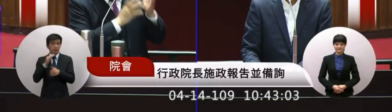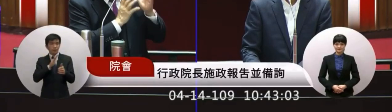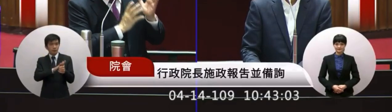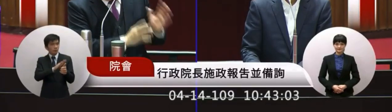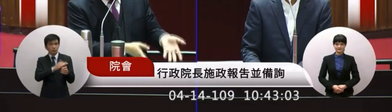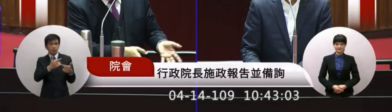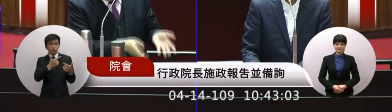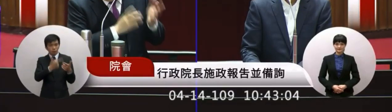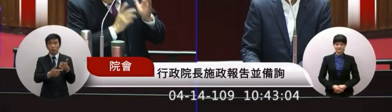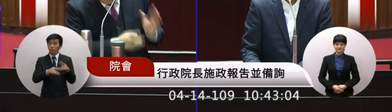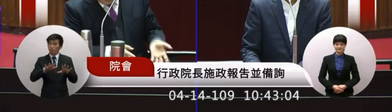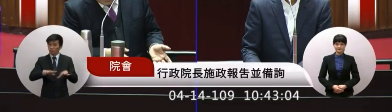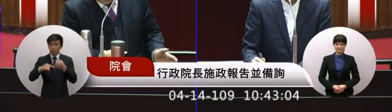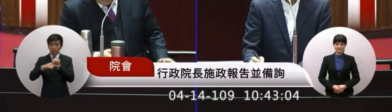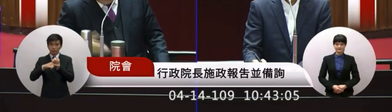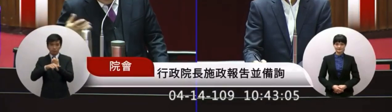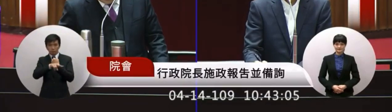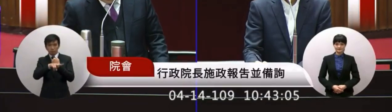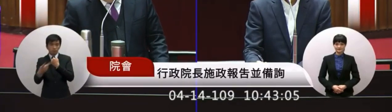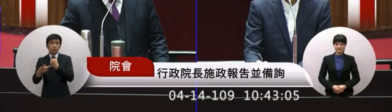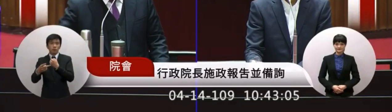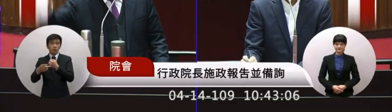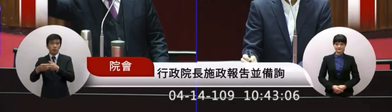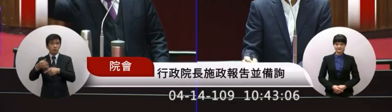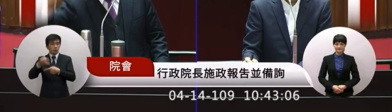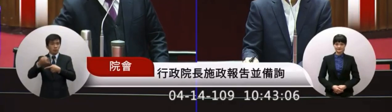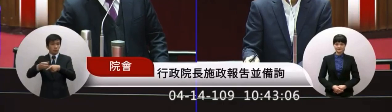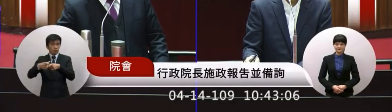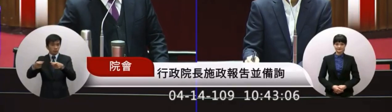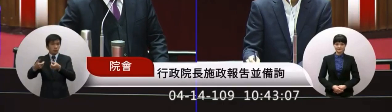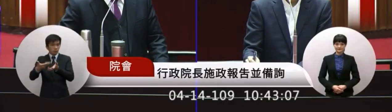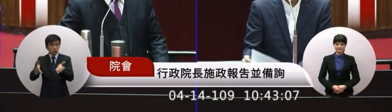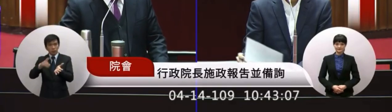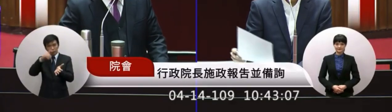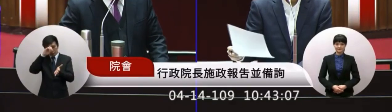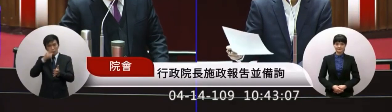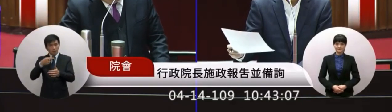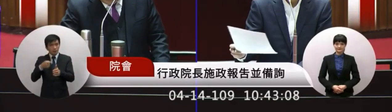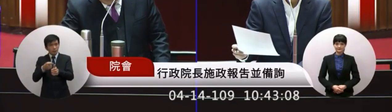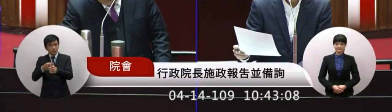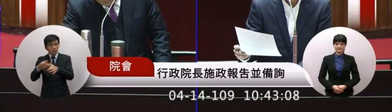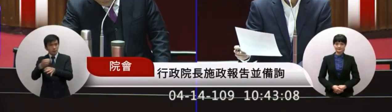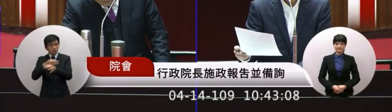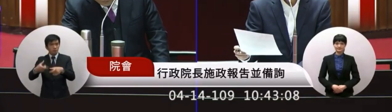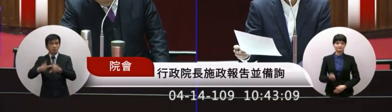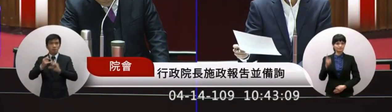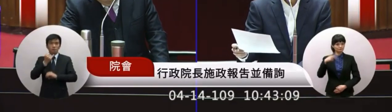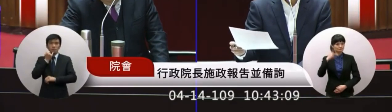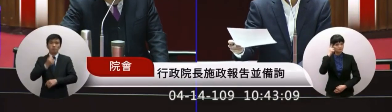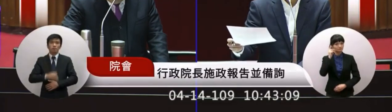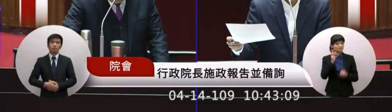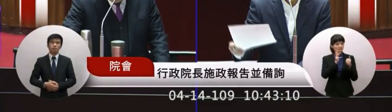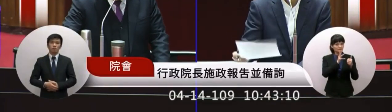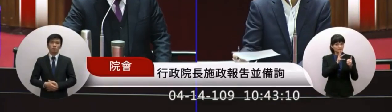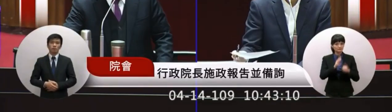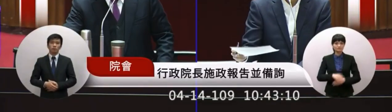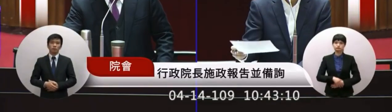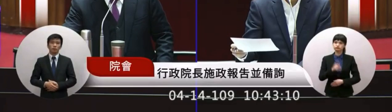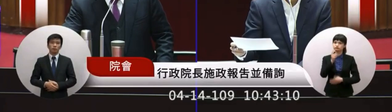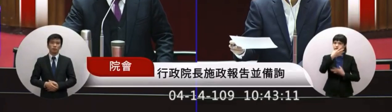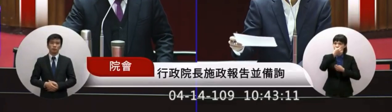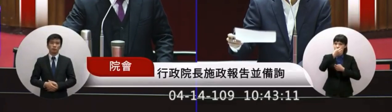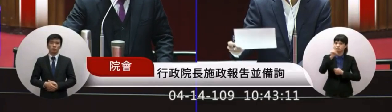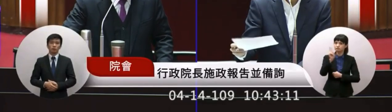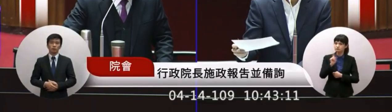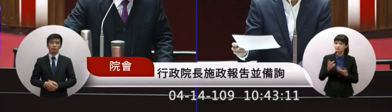用相关抵用件希望能带动更大效果，是这样。 那我要请教的是，我们什么时